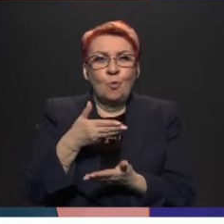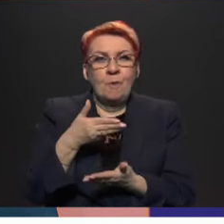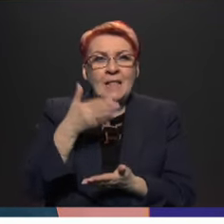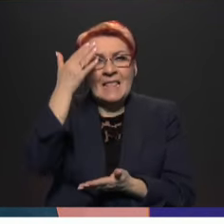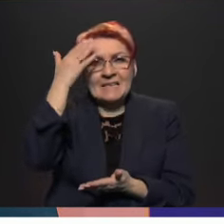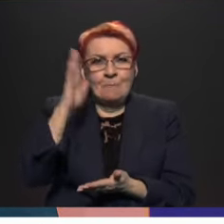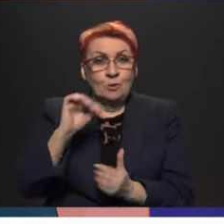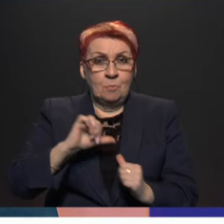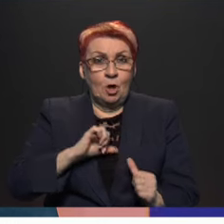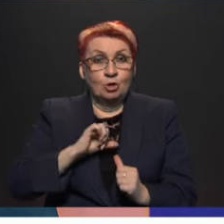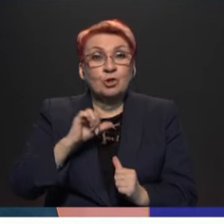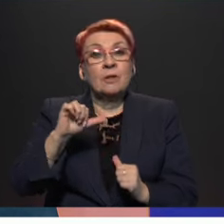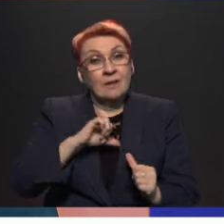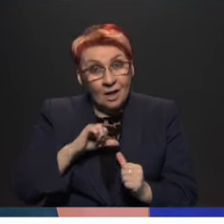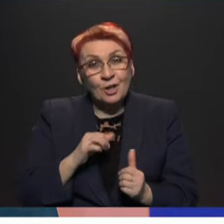этом, но